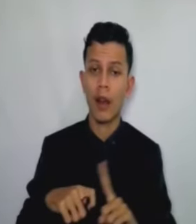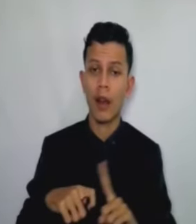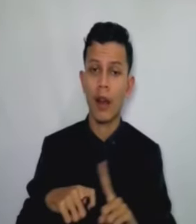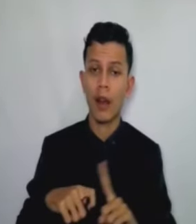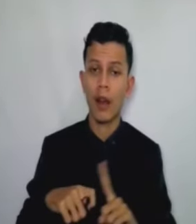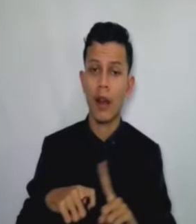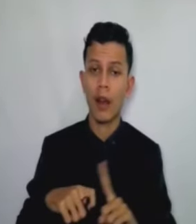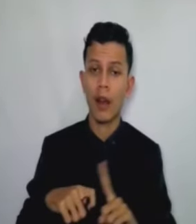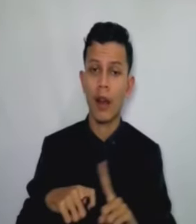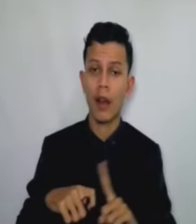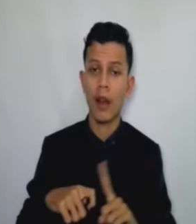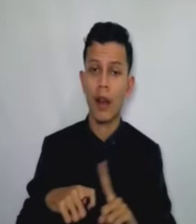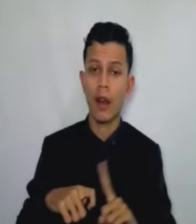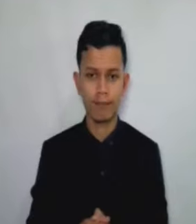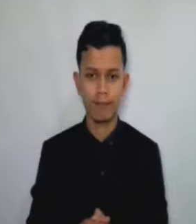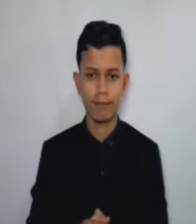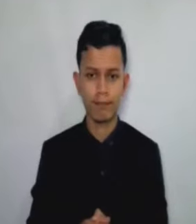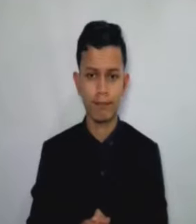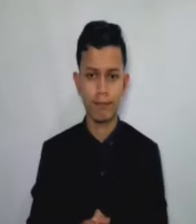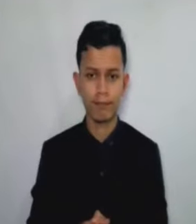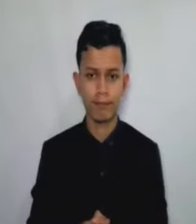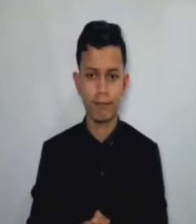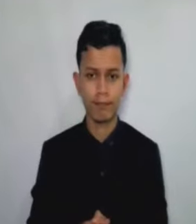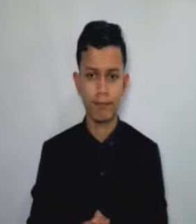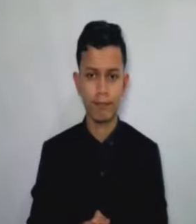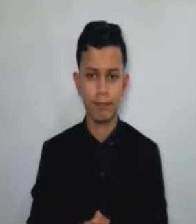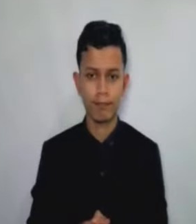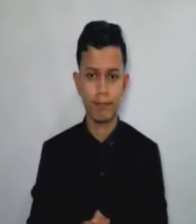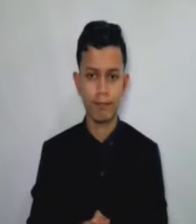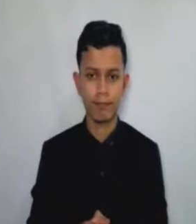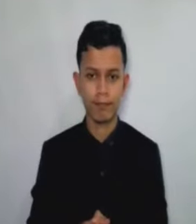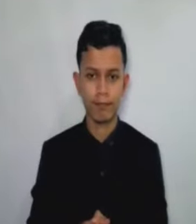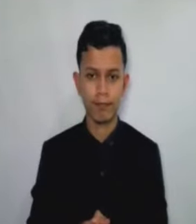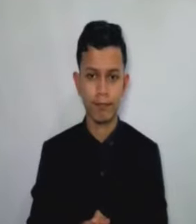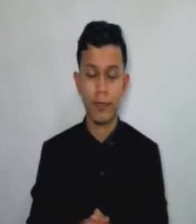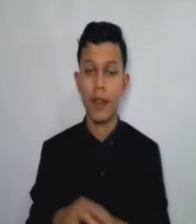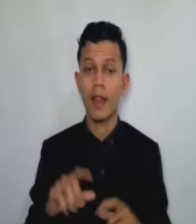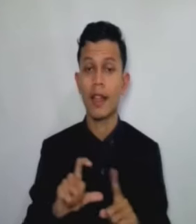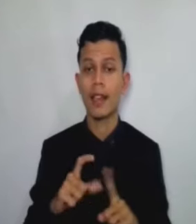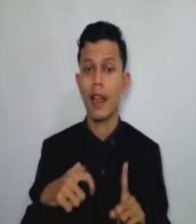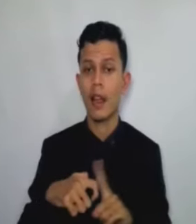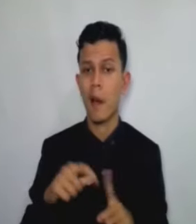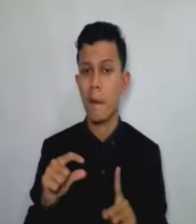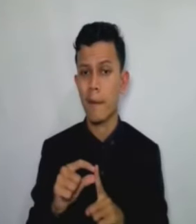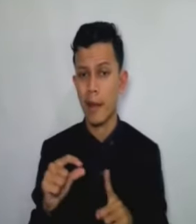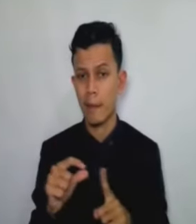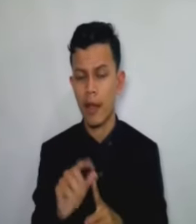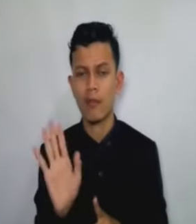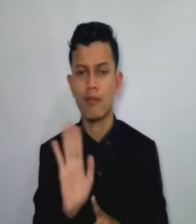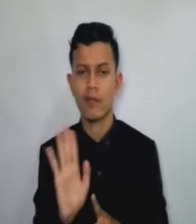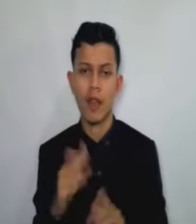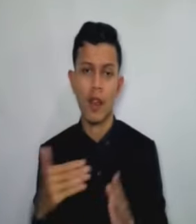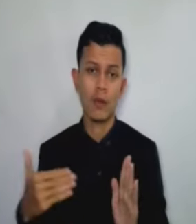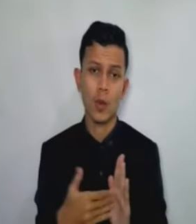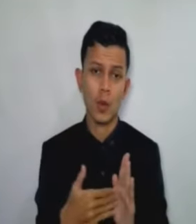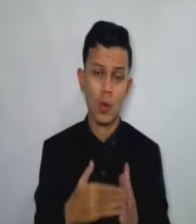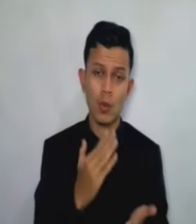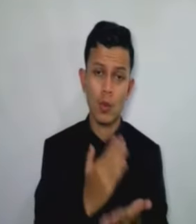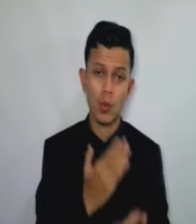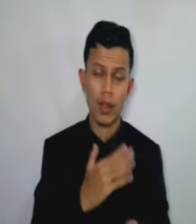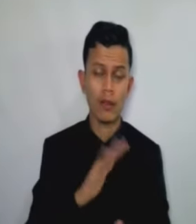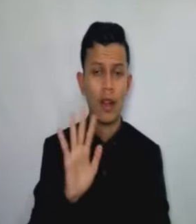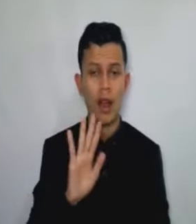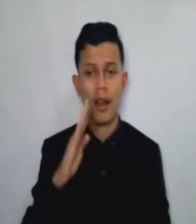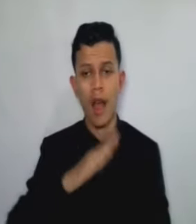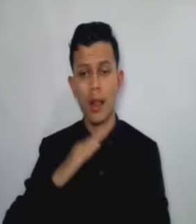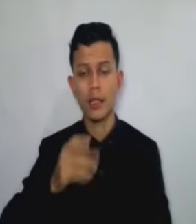mengenai DKPP melindungi termohon dengan cara tidak mengindahkan putusannya sendiri adalah tidak beralasan menurut hukum. Sementara itu dalil pemohon